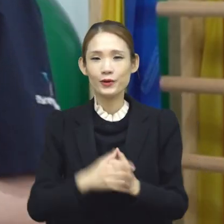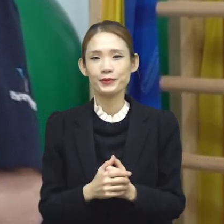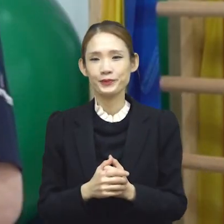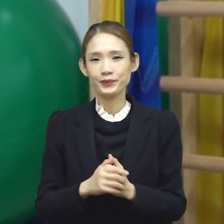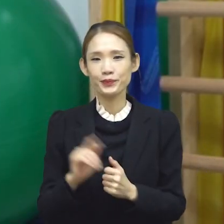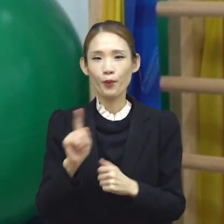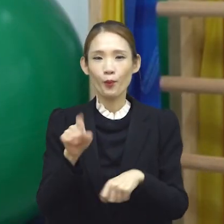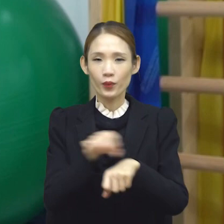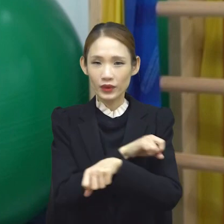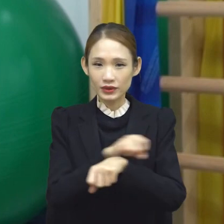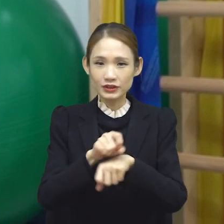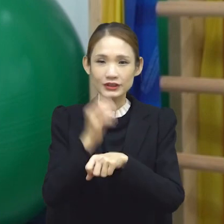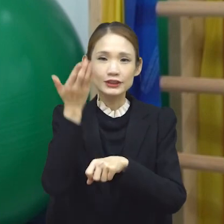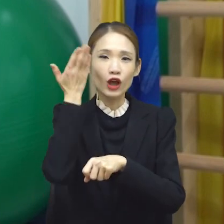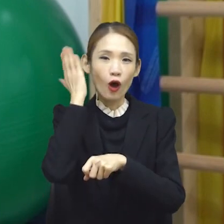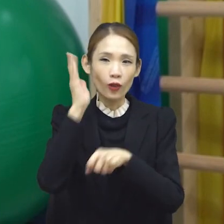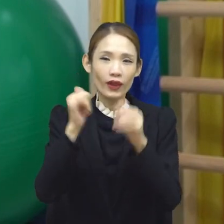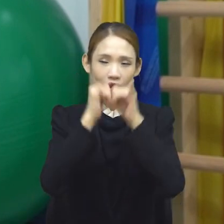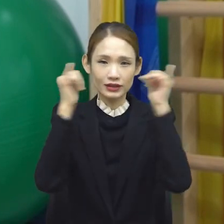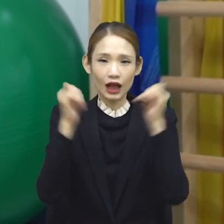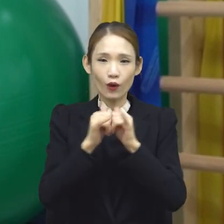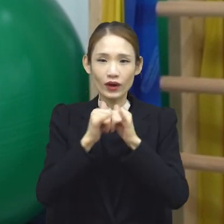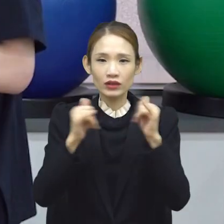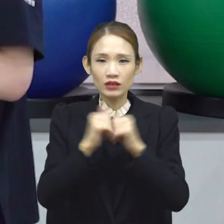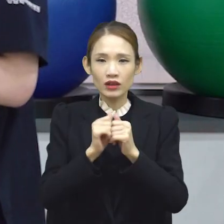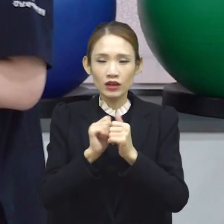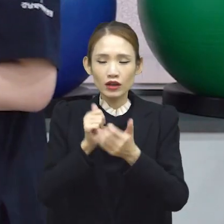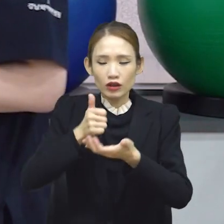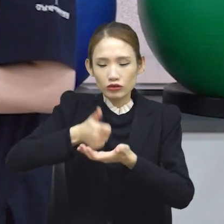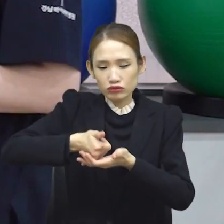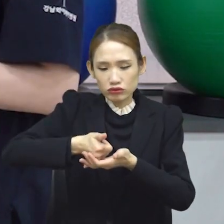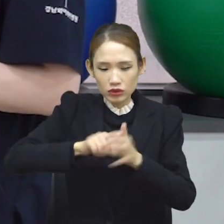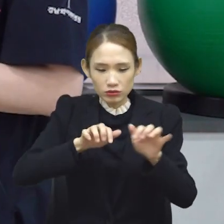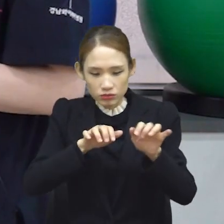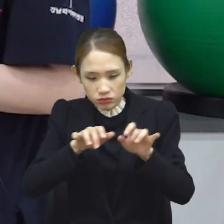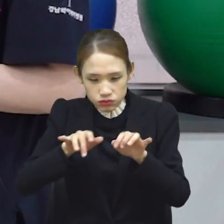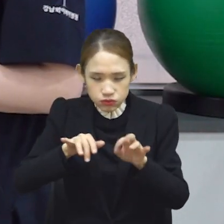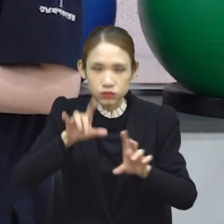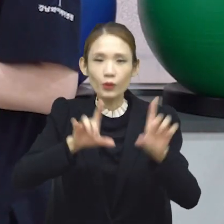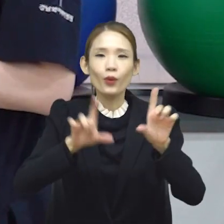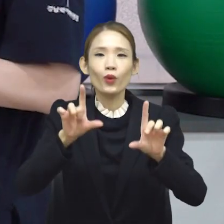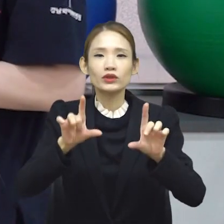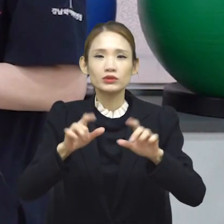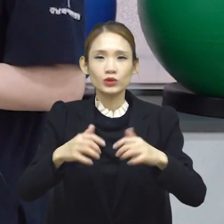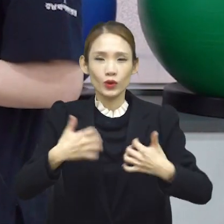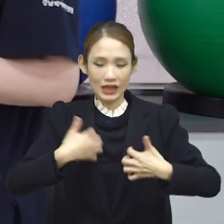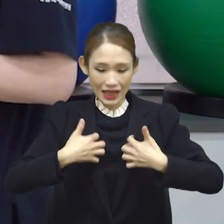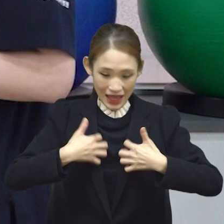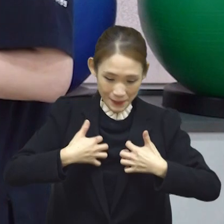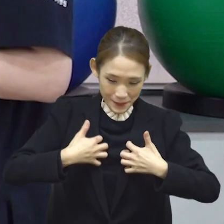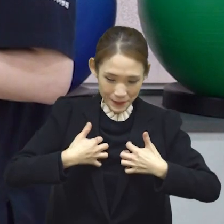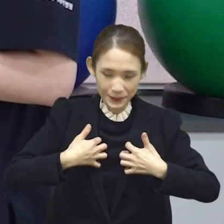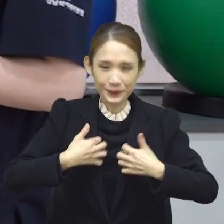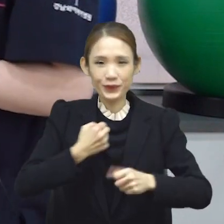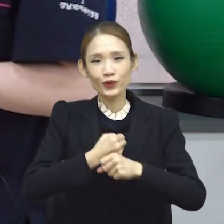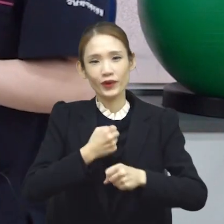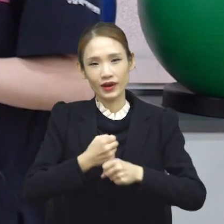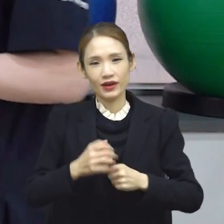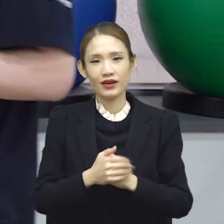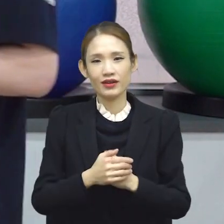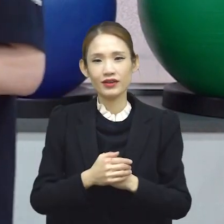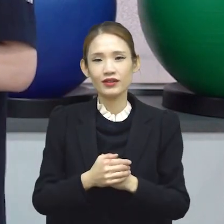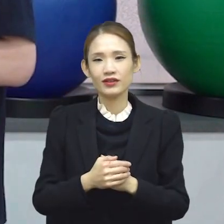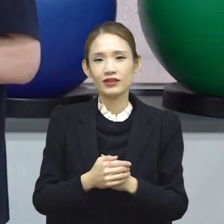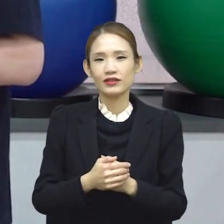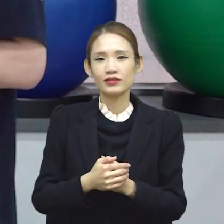운동은 특히나 현대 사회인들이 많이 이제 꾸부정해서 일을 하고 하잖아요. 게임도 오, 하시고. 나. 네. 그쵸.